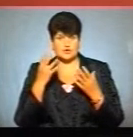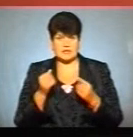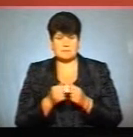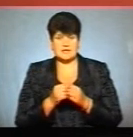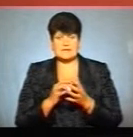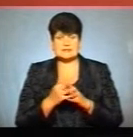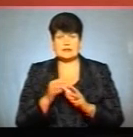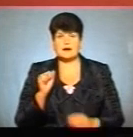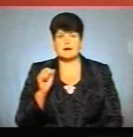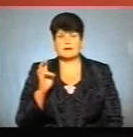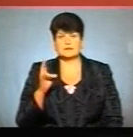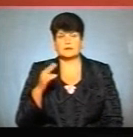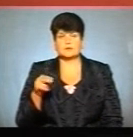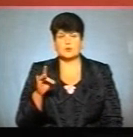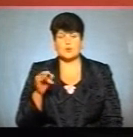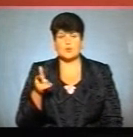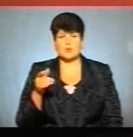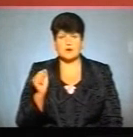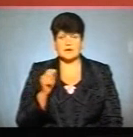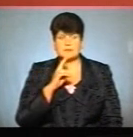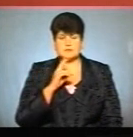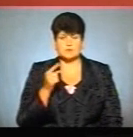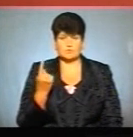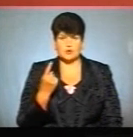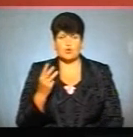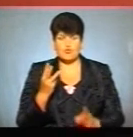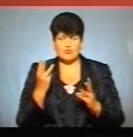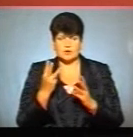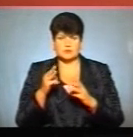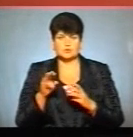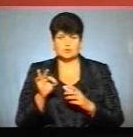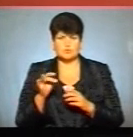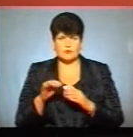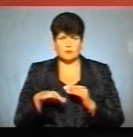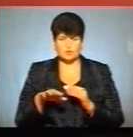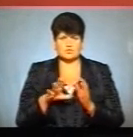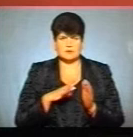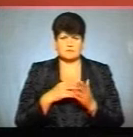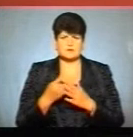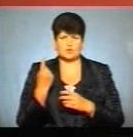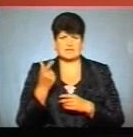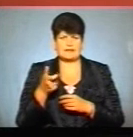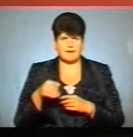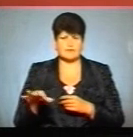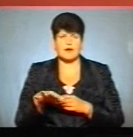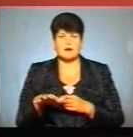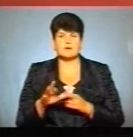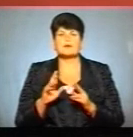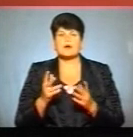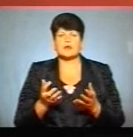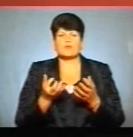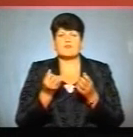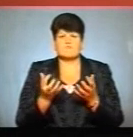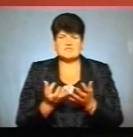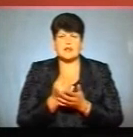села Андруга на Кременеччині горіли поклади торфу, і площа загоряння становила близько 1 гектара. Як рятувальникам